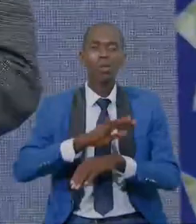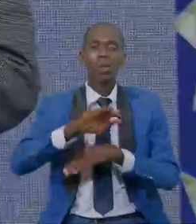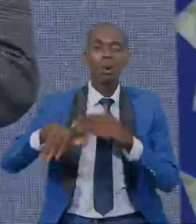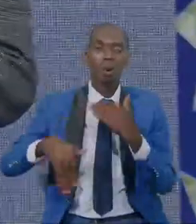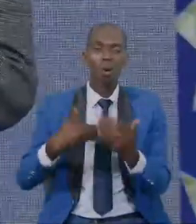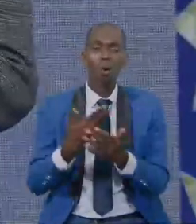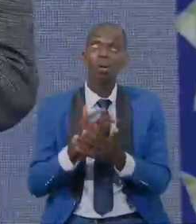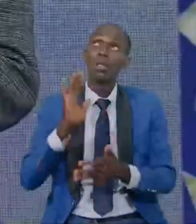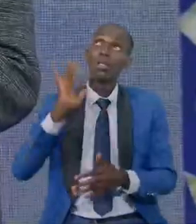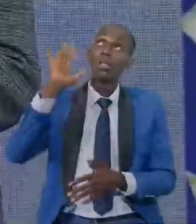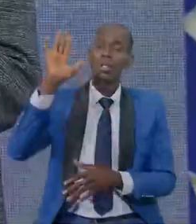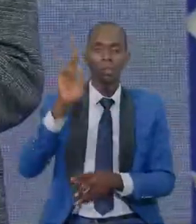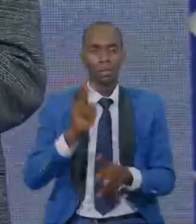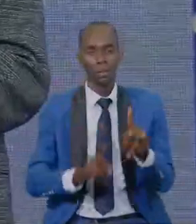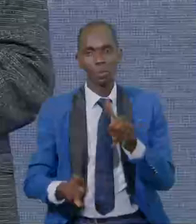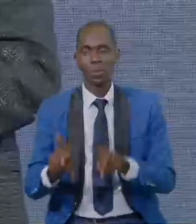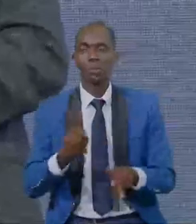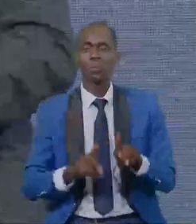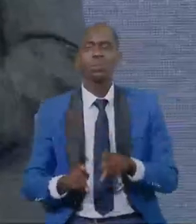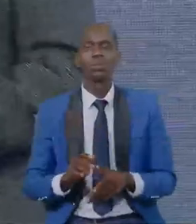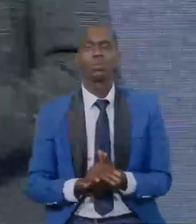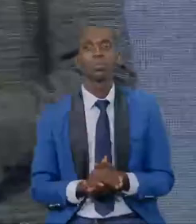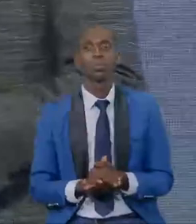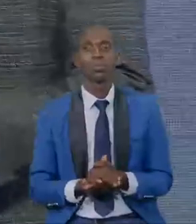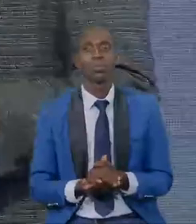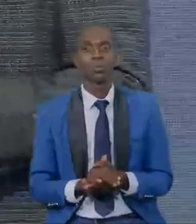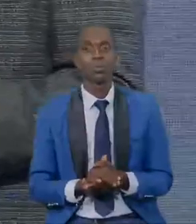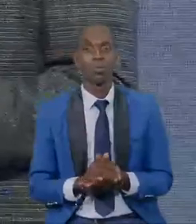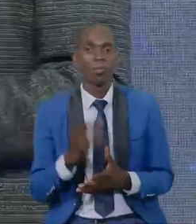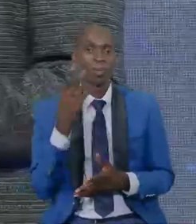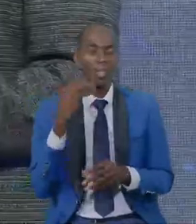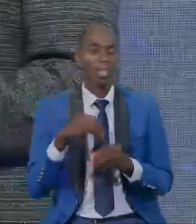Et ses compassions s'étendent sur toutes ses œuvres.